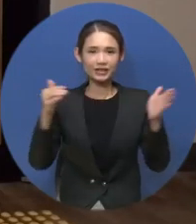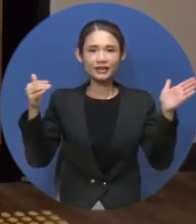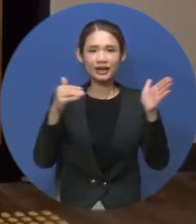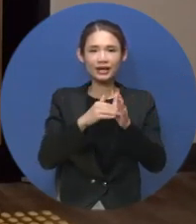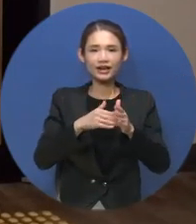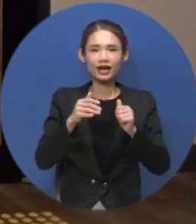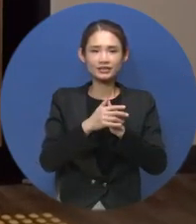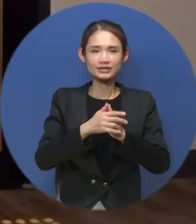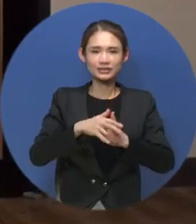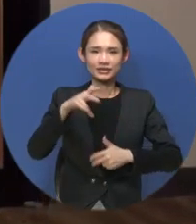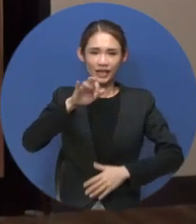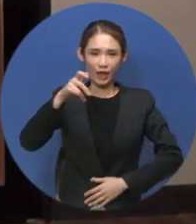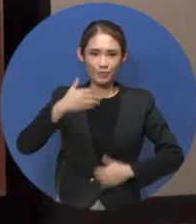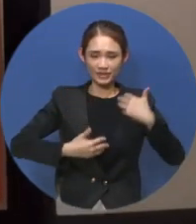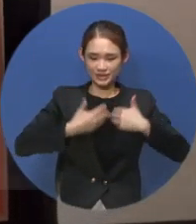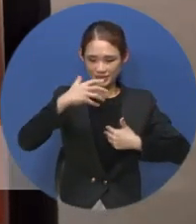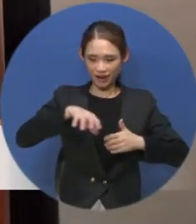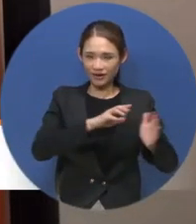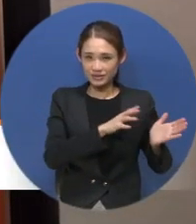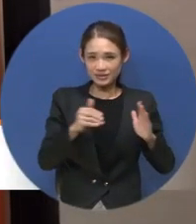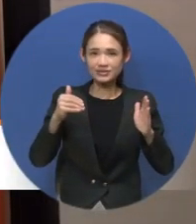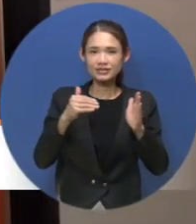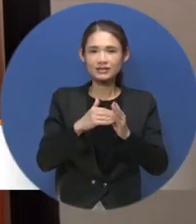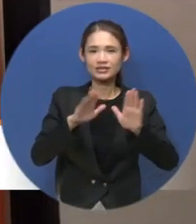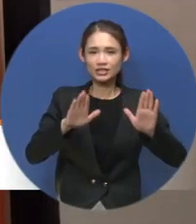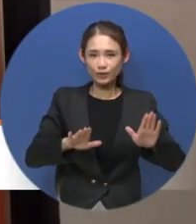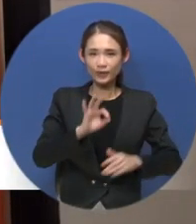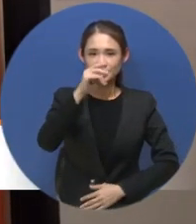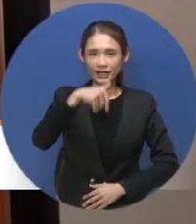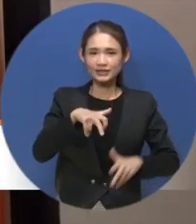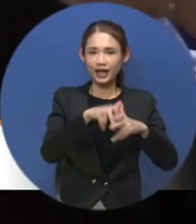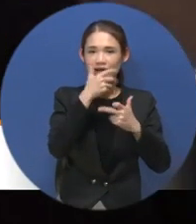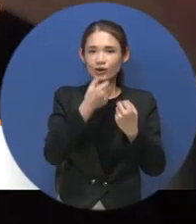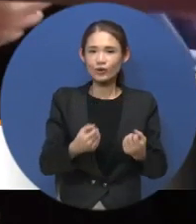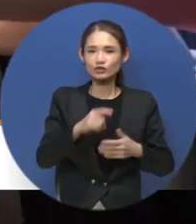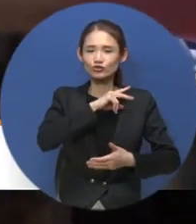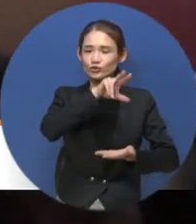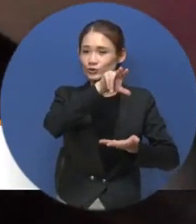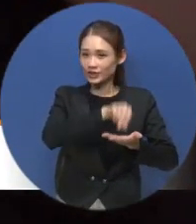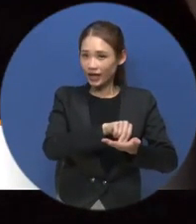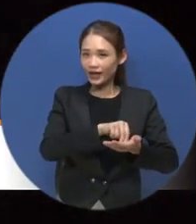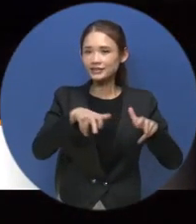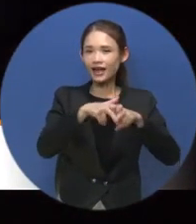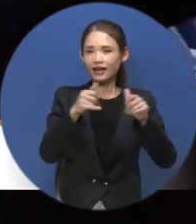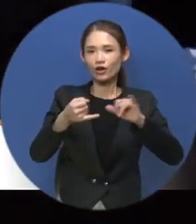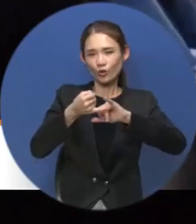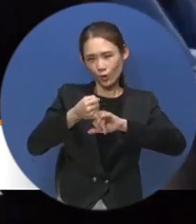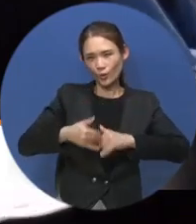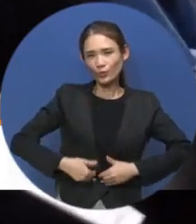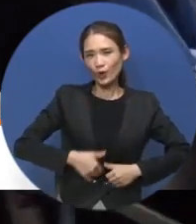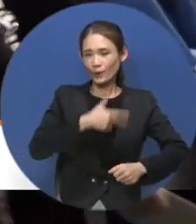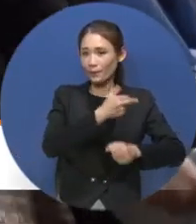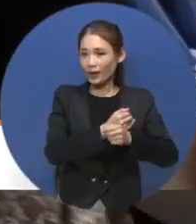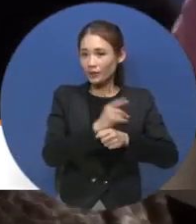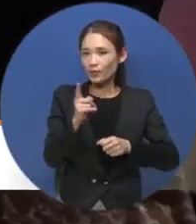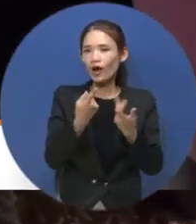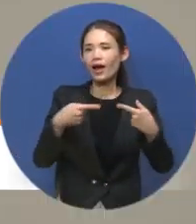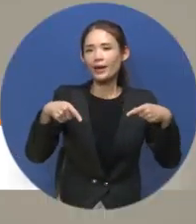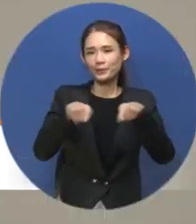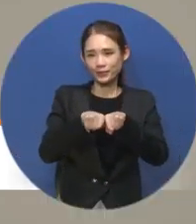익산 공공영상미디어센터가 장애와 비장애의 장벽을 넘어 영화를 함께 즐길 수 있는 익산 장애인 영화제를